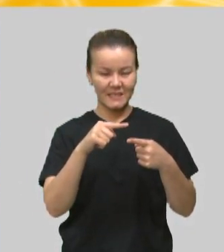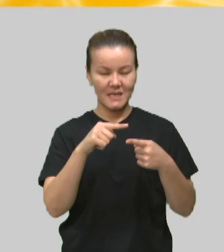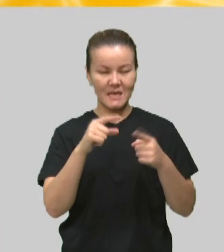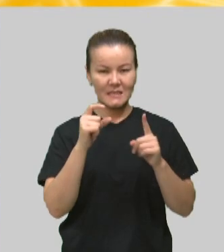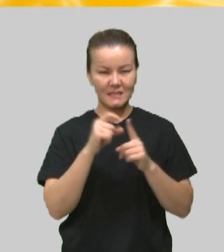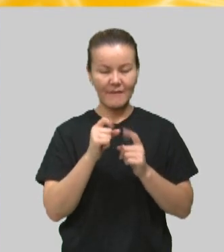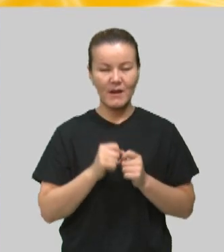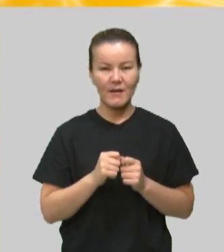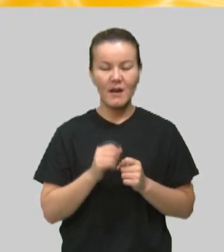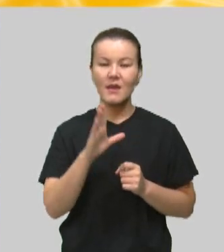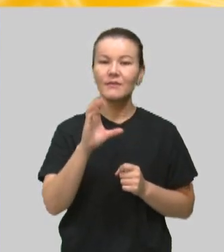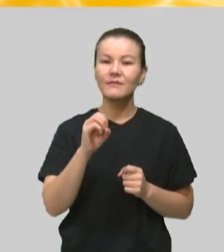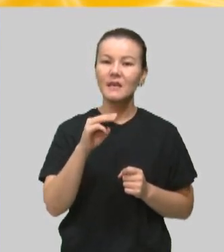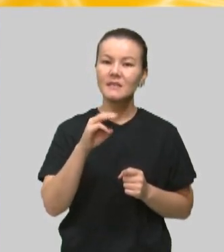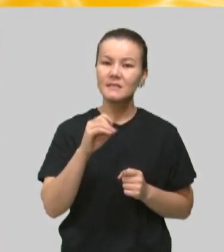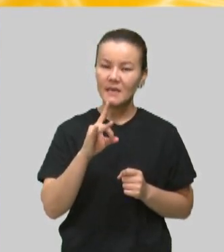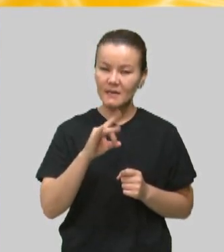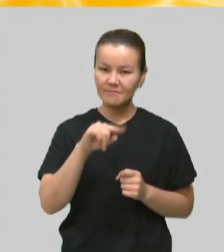Ветер,